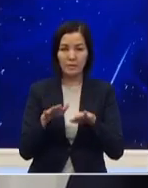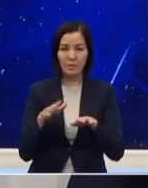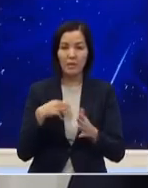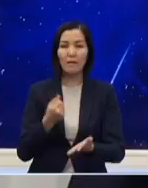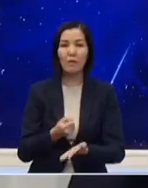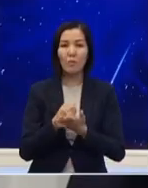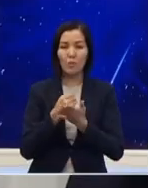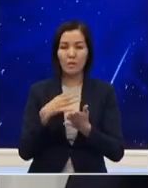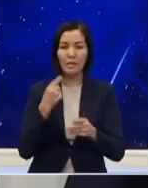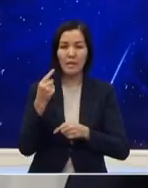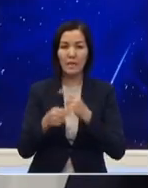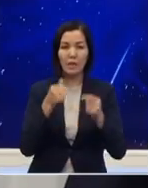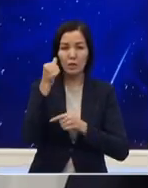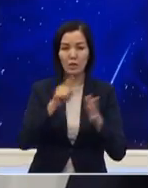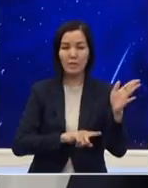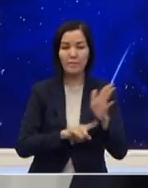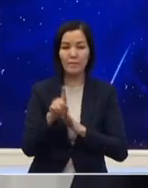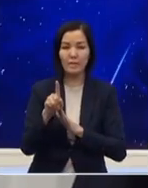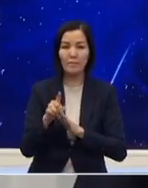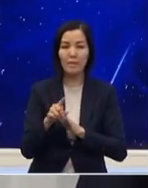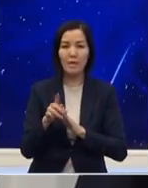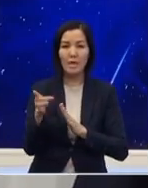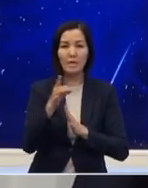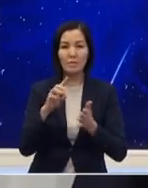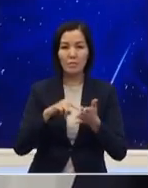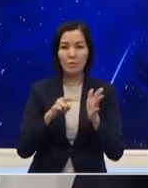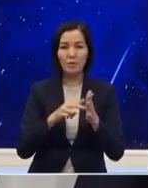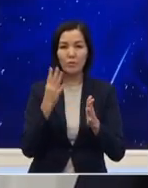қолдады. Келесі жылдан бастап республикалық бюджеттен осы